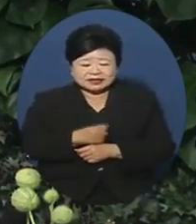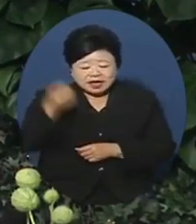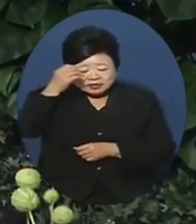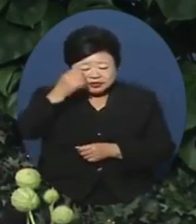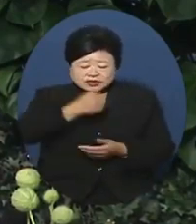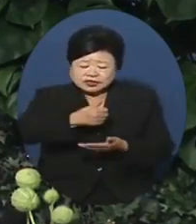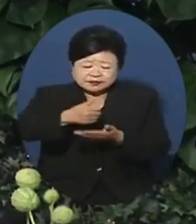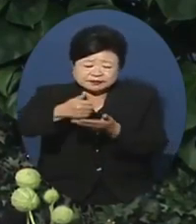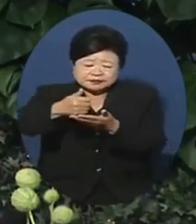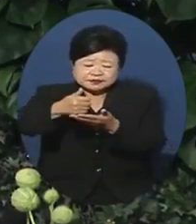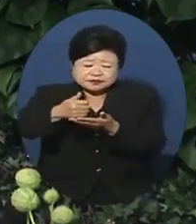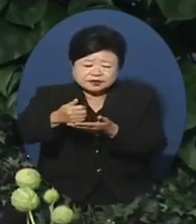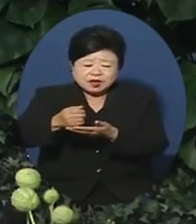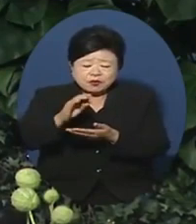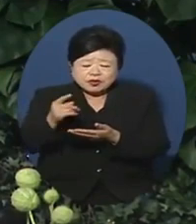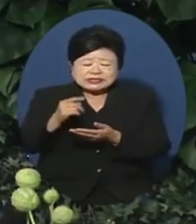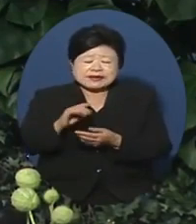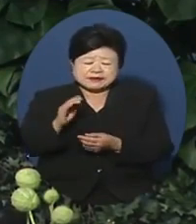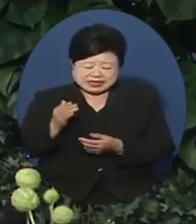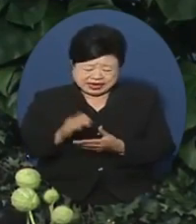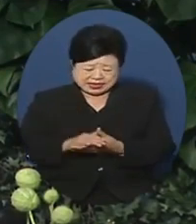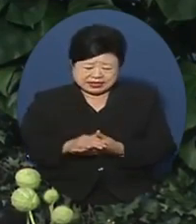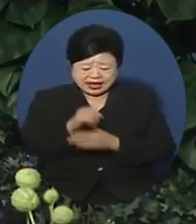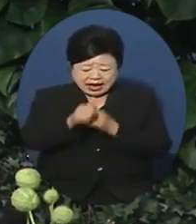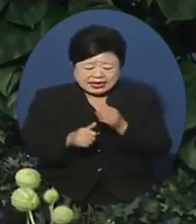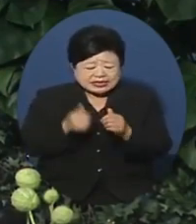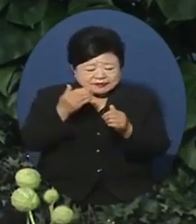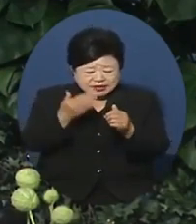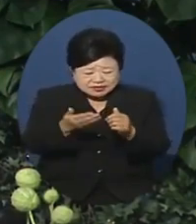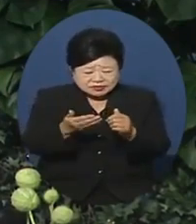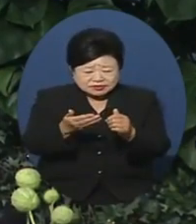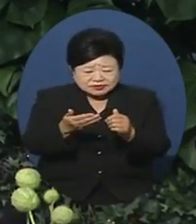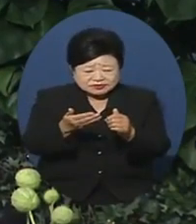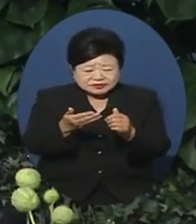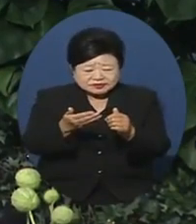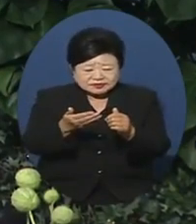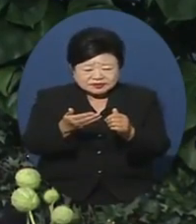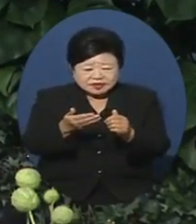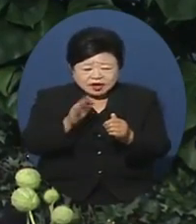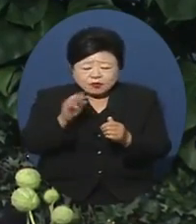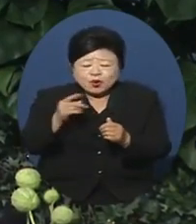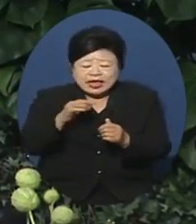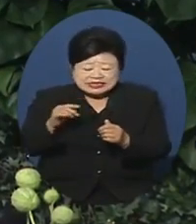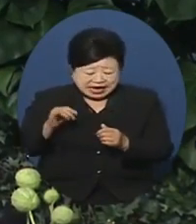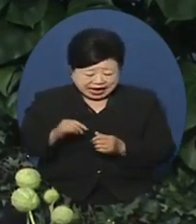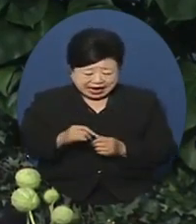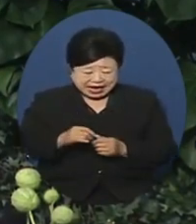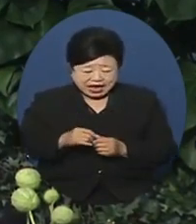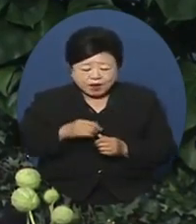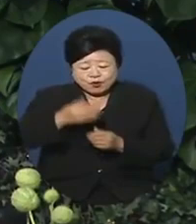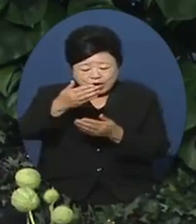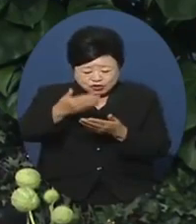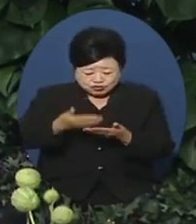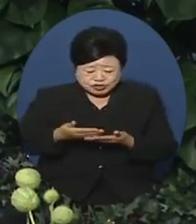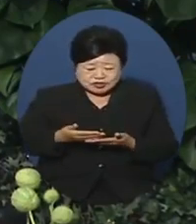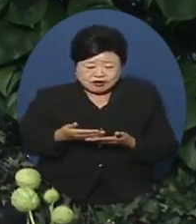성령은 보혜사입니다. 하나님께서 보혜사를